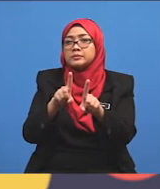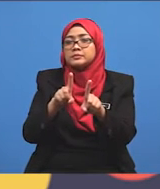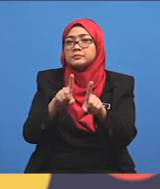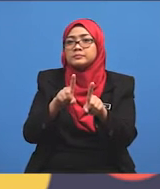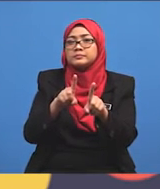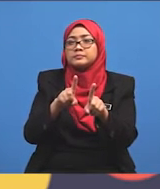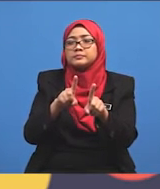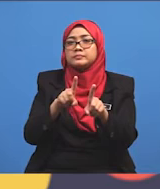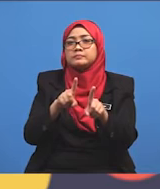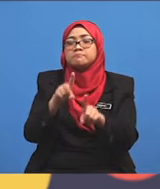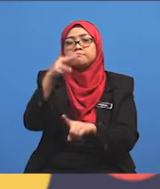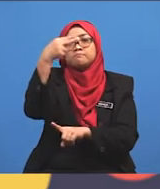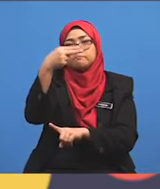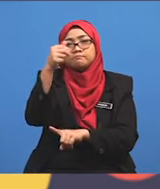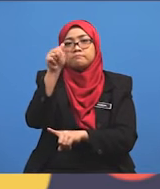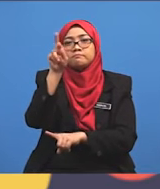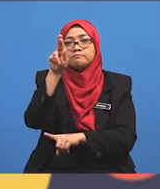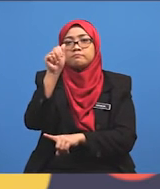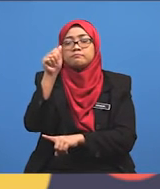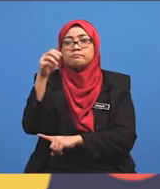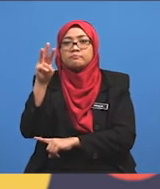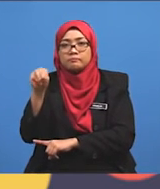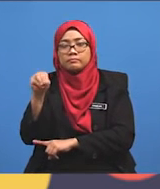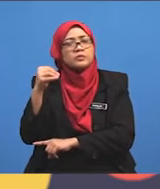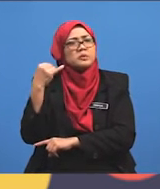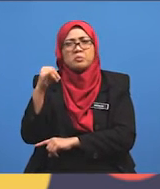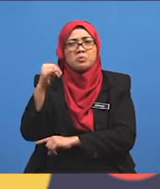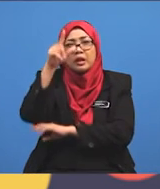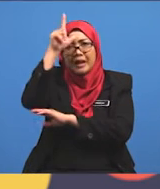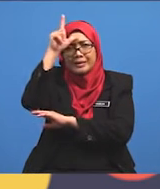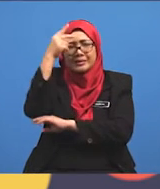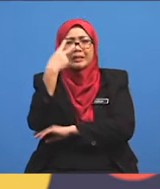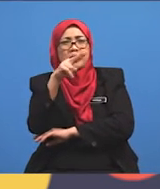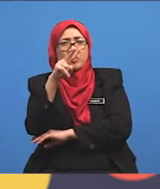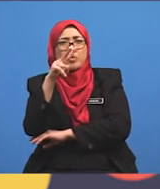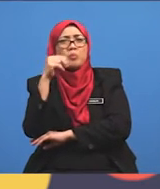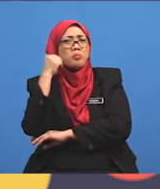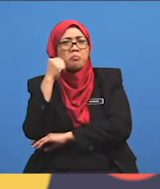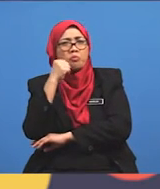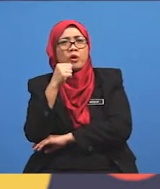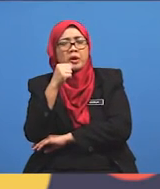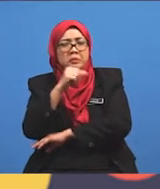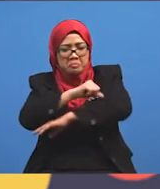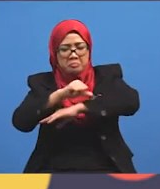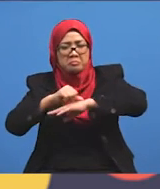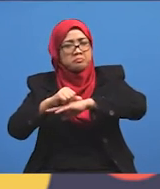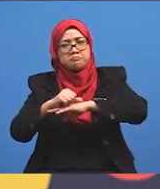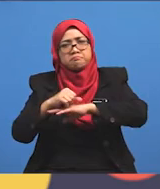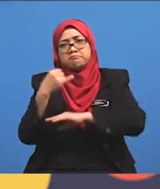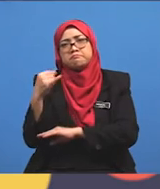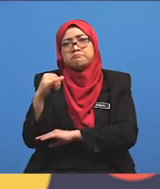Jawapannya ialah haram kerana lelaki tidak boleh melihat aurat perempuan atau